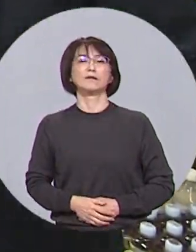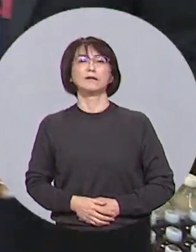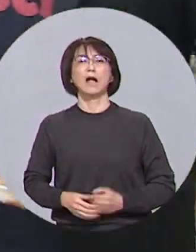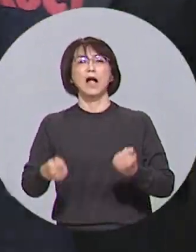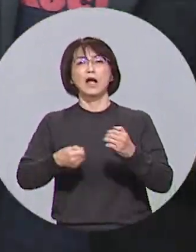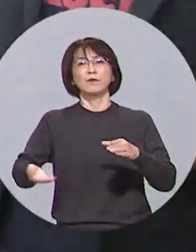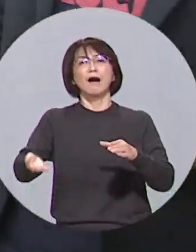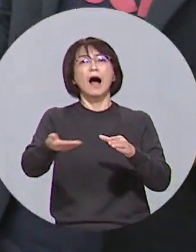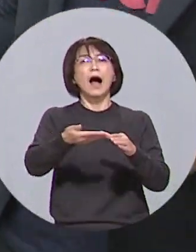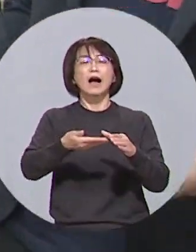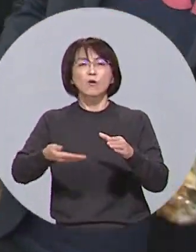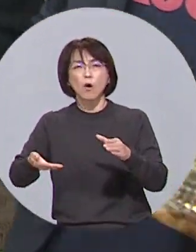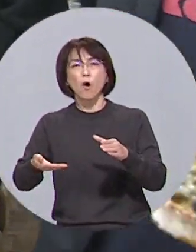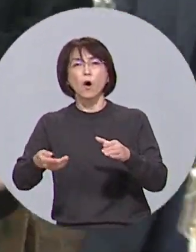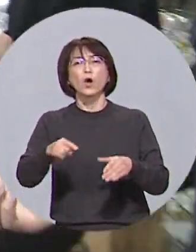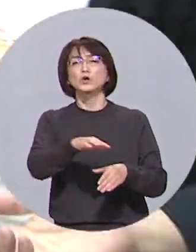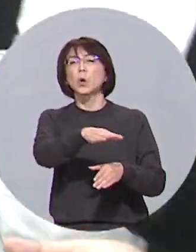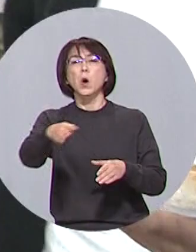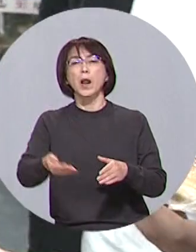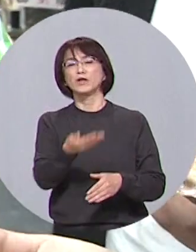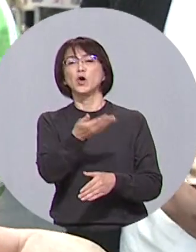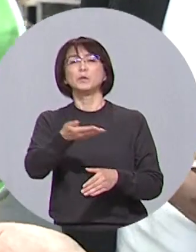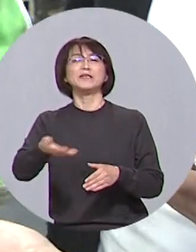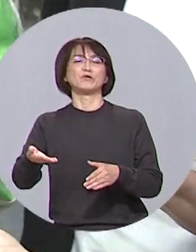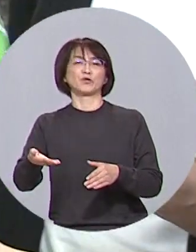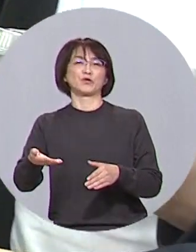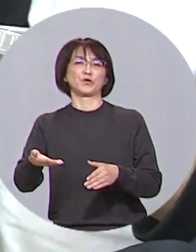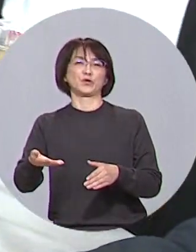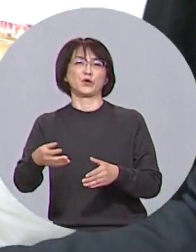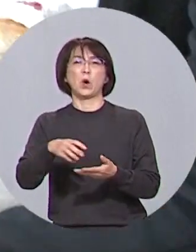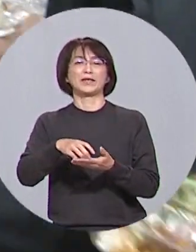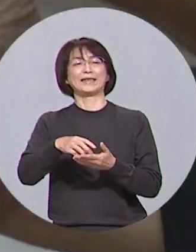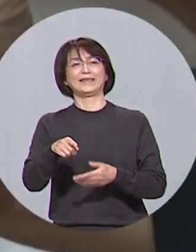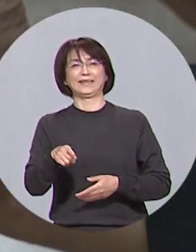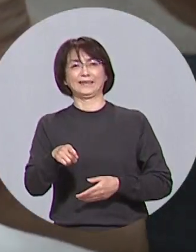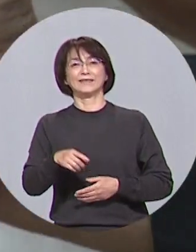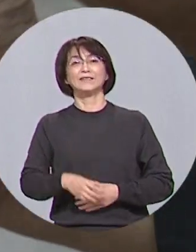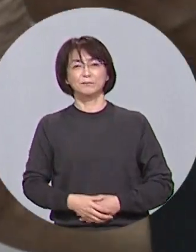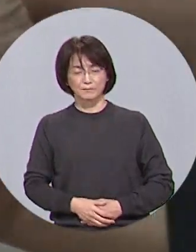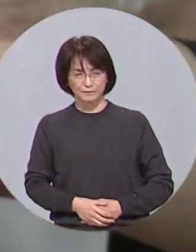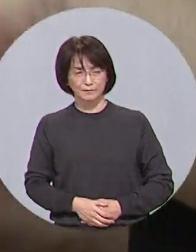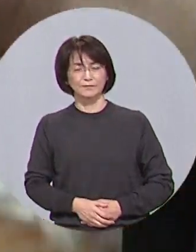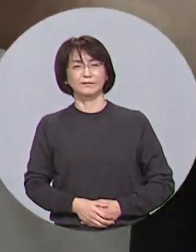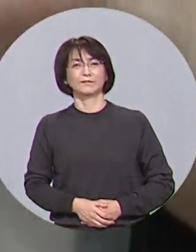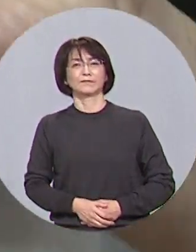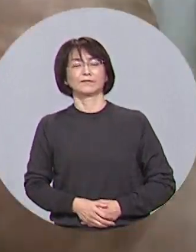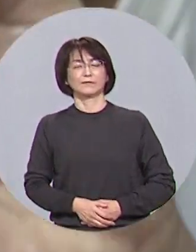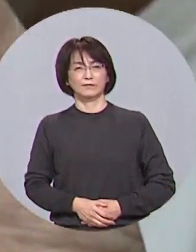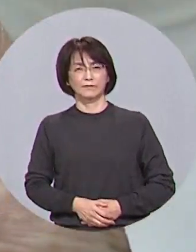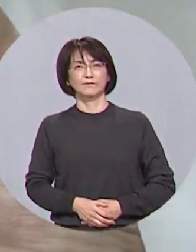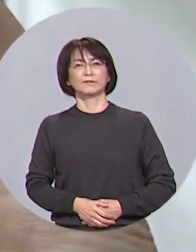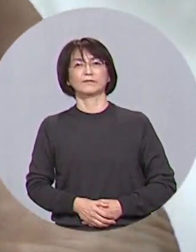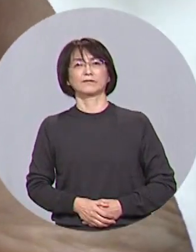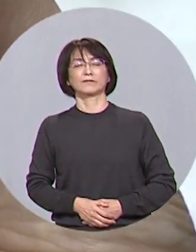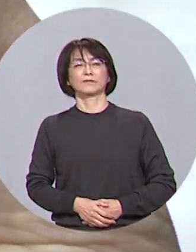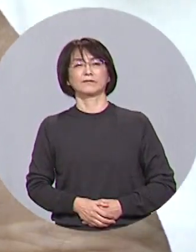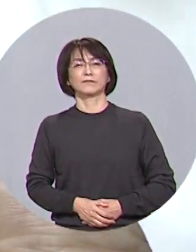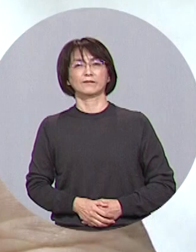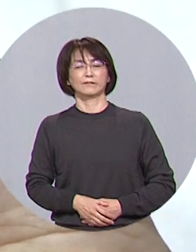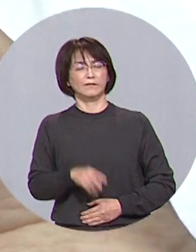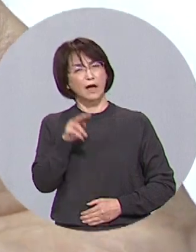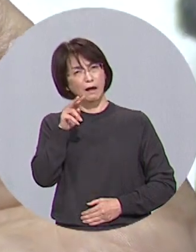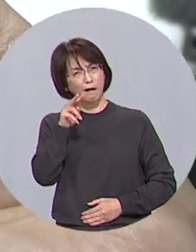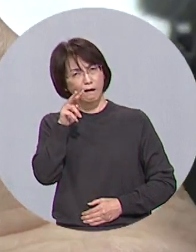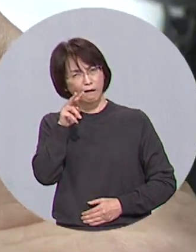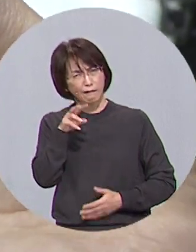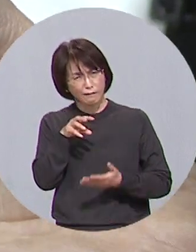湖、 琵琶湖、 琵琶 湖、すごい色、 これ琵琶湖なんだ、 琵琶湖、 本当だ。 あ、臭い色、臭い色、